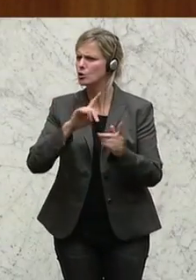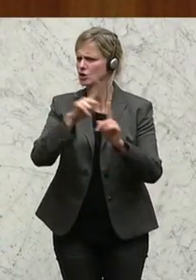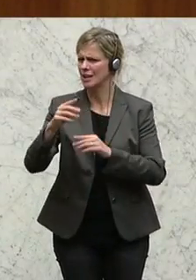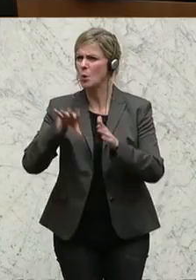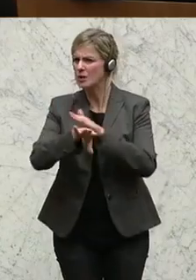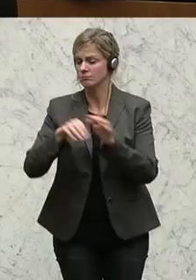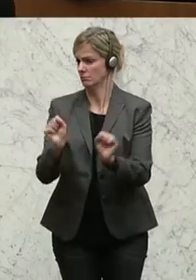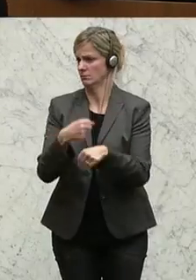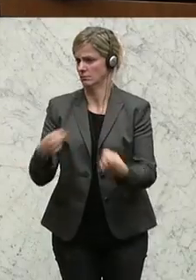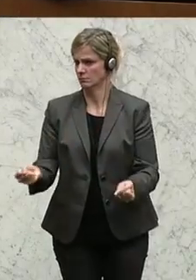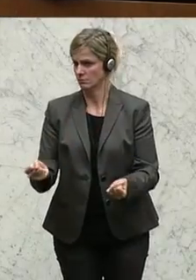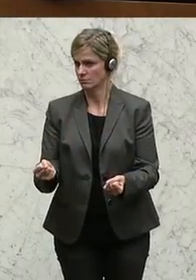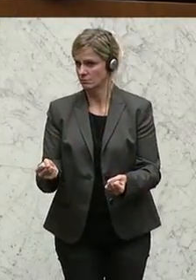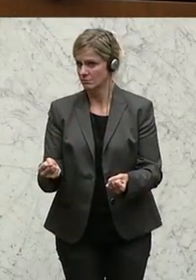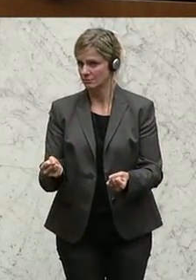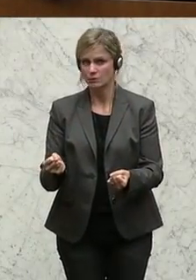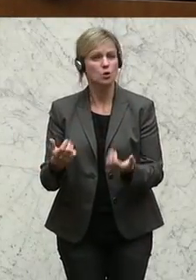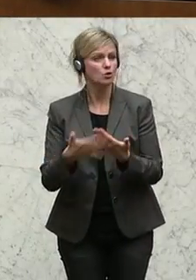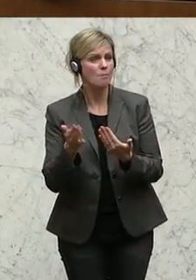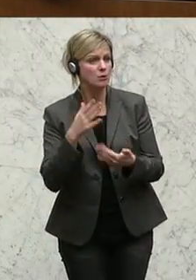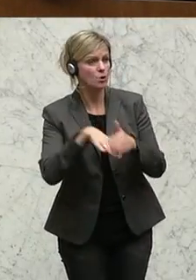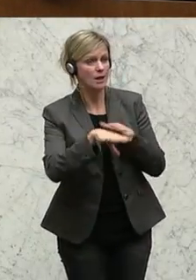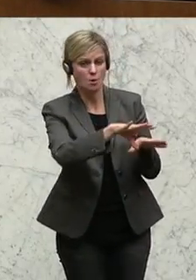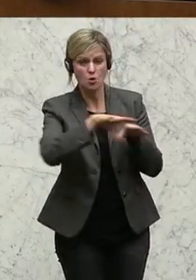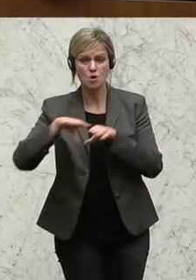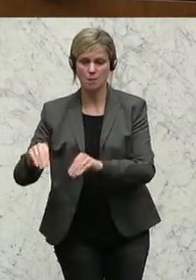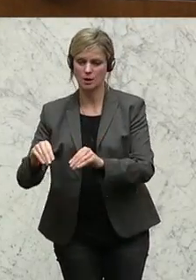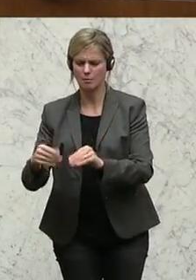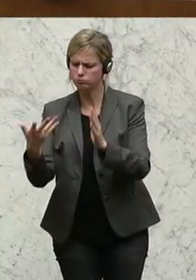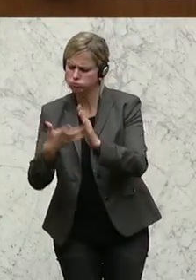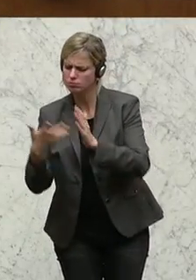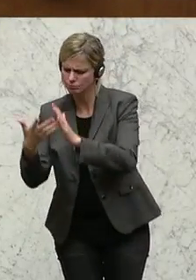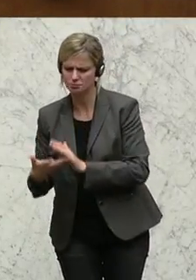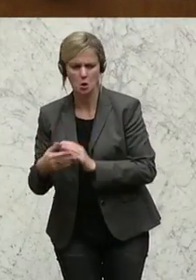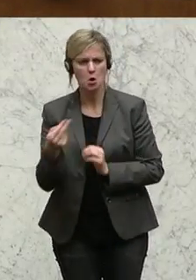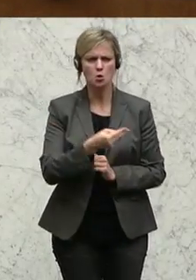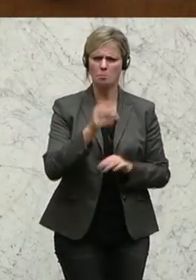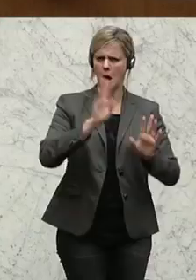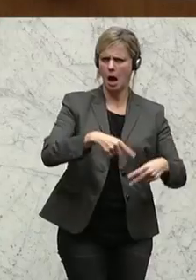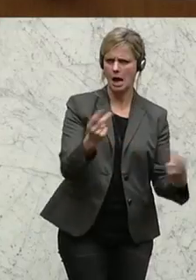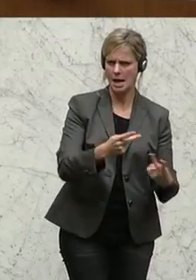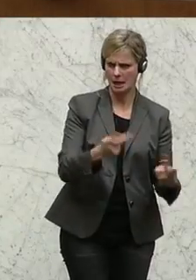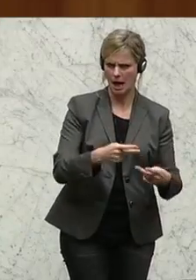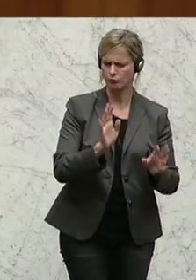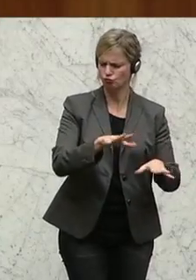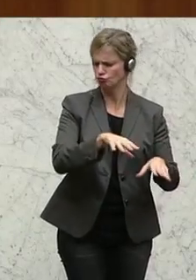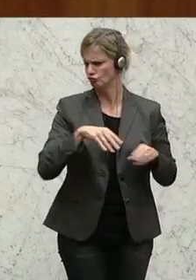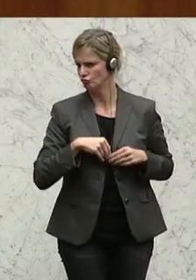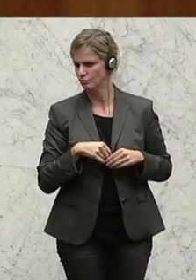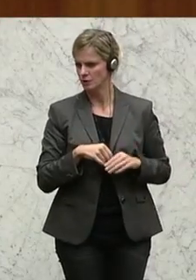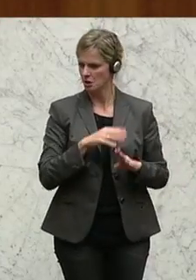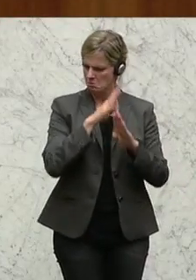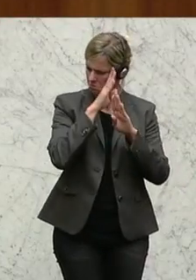machen, wenn sie ein Unternehmen übernehmen. Bei der Hypo haben wir gesagt, machen wir, brauchen wir nicht. Irgendwie offensichtlich, das Land hat das